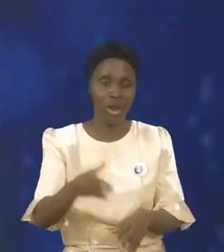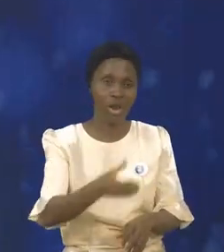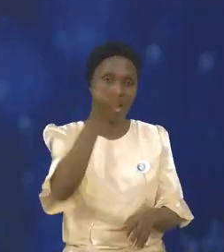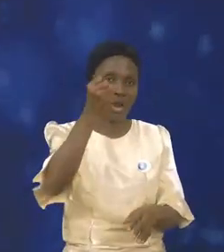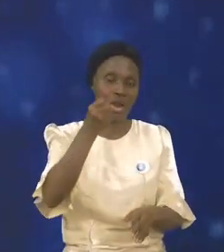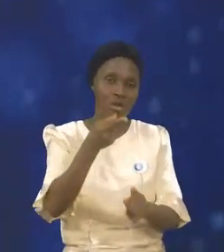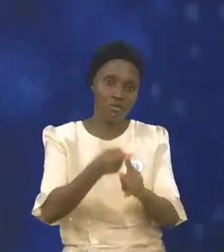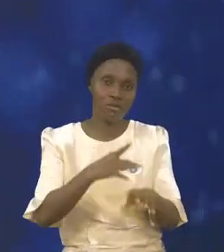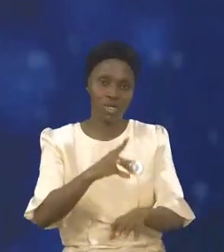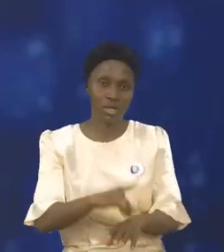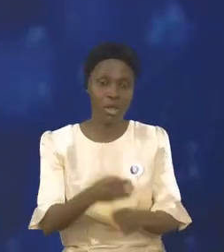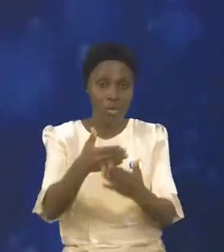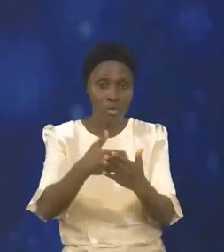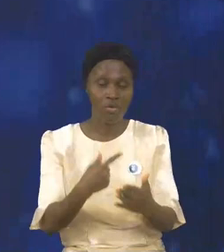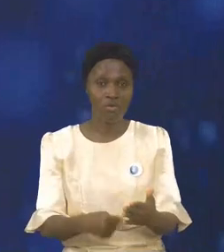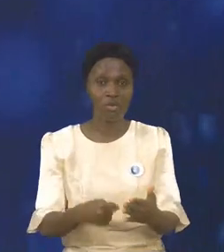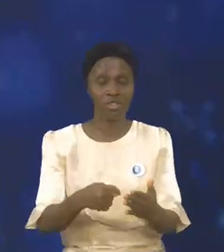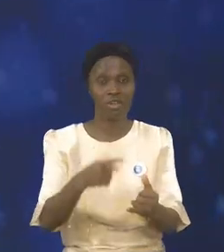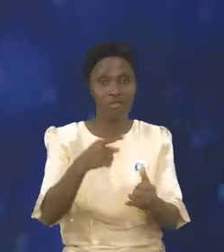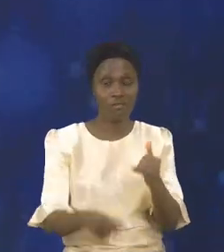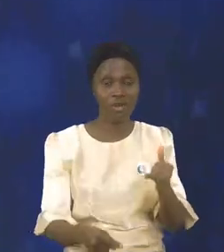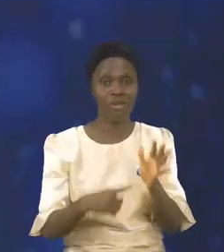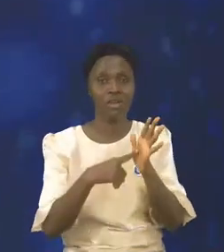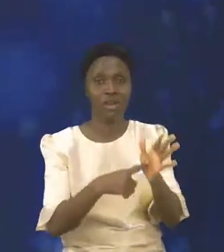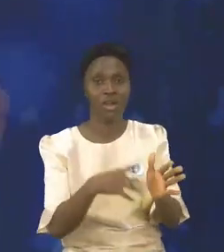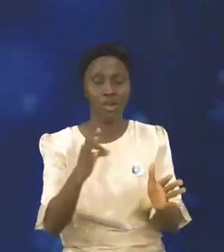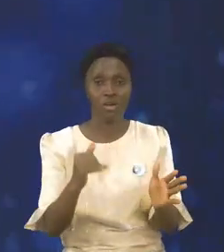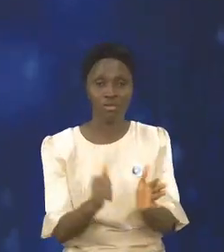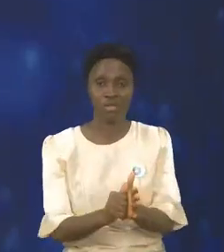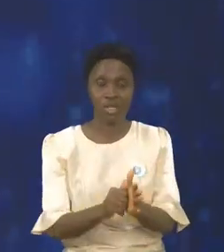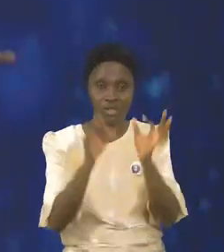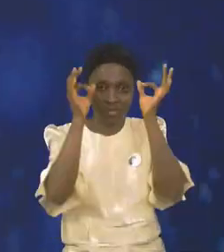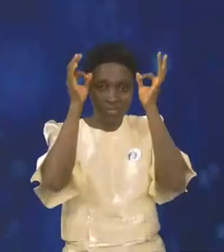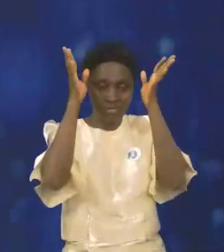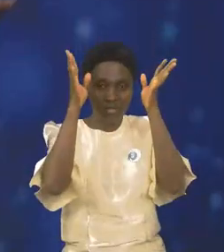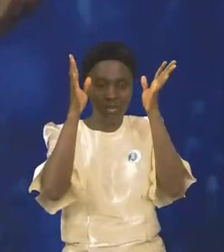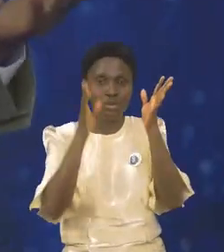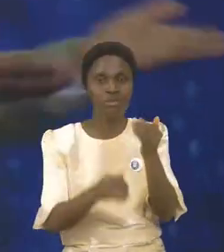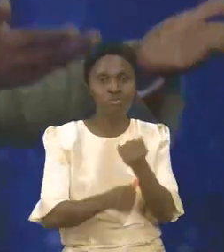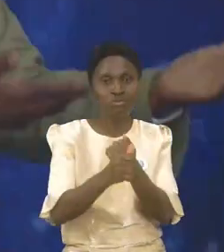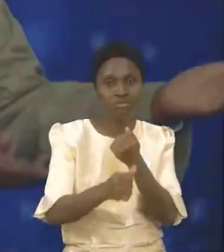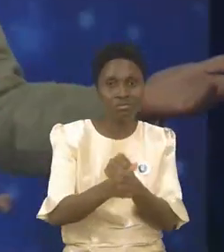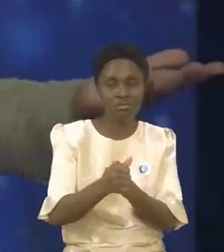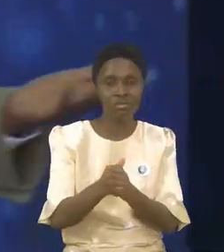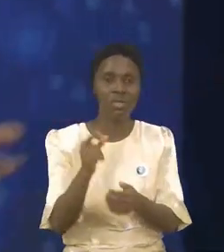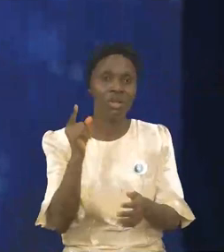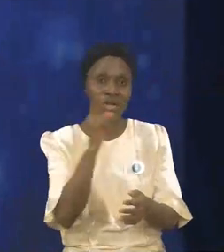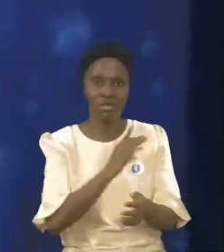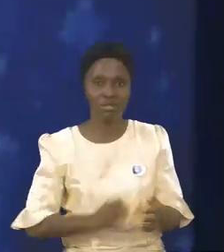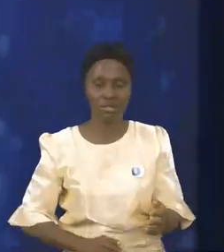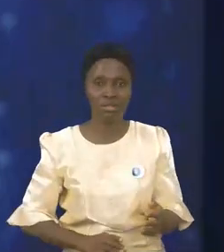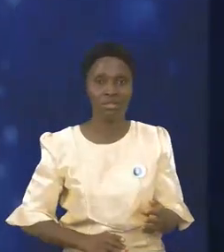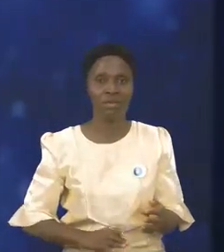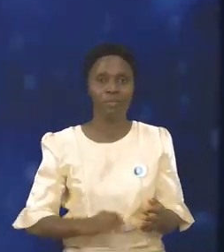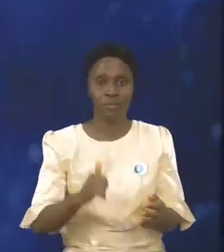Christ. Christ va nous faire sortir de la terre avant la manifestation finale